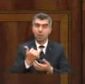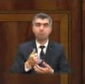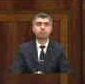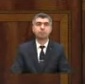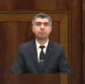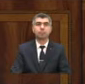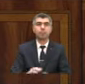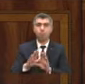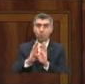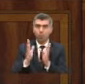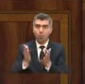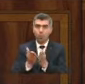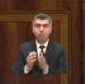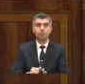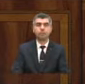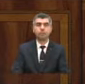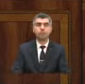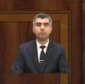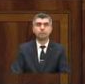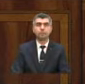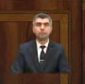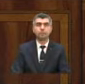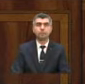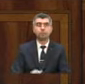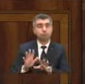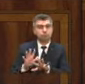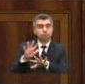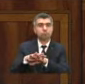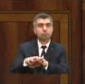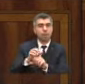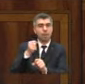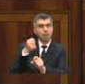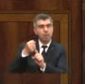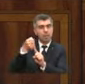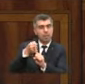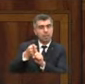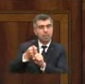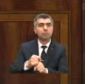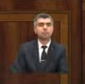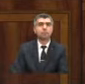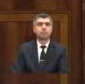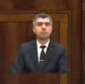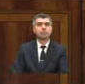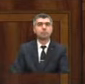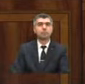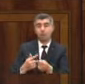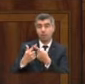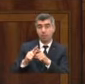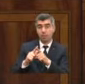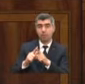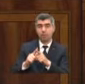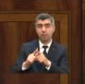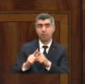مطالبون كلنا بتضافر الجهود لكي نتدارك هذا الخصاص،